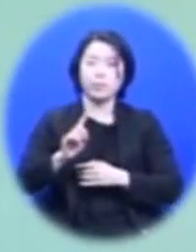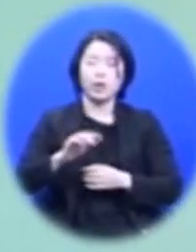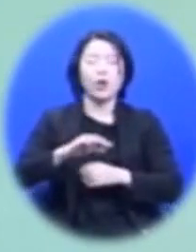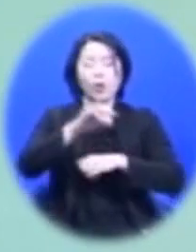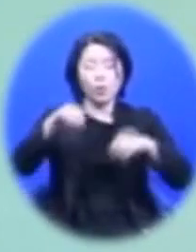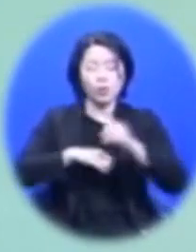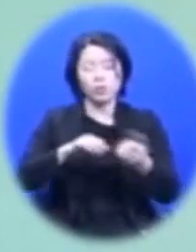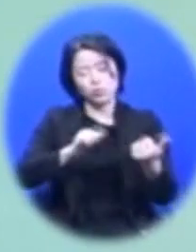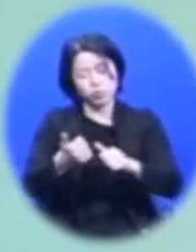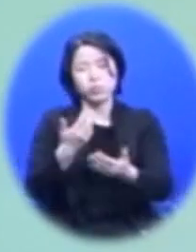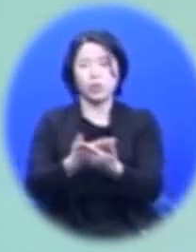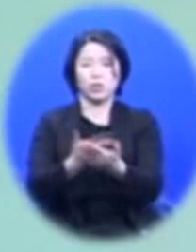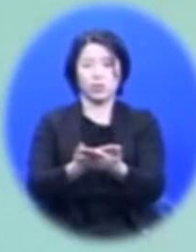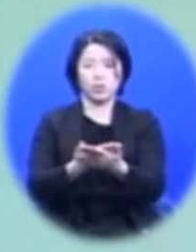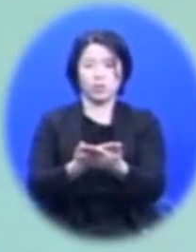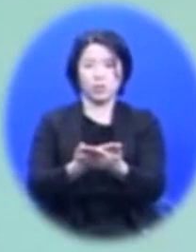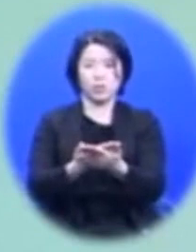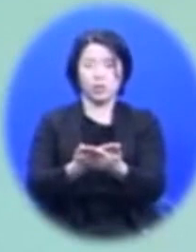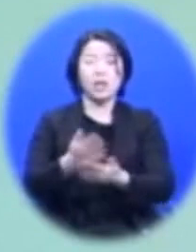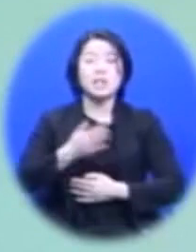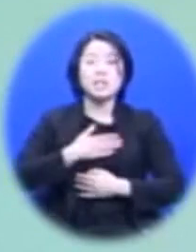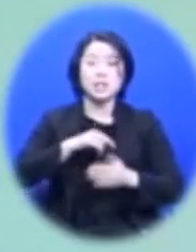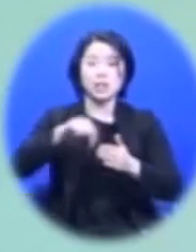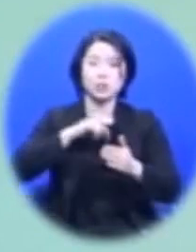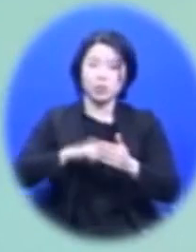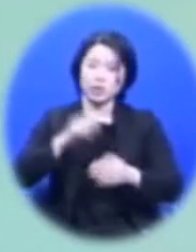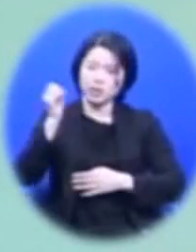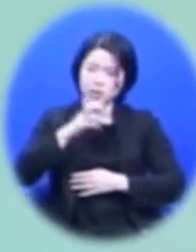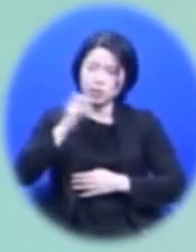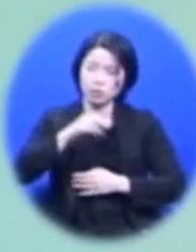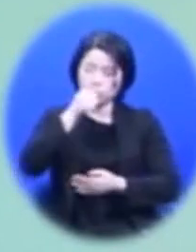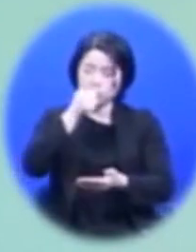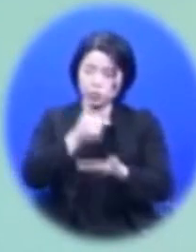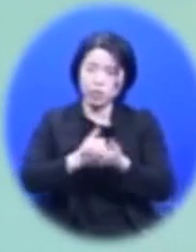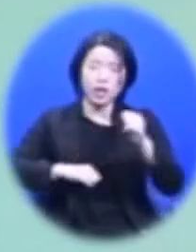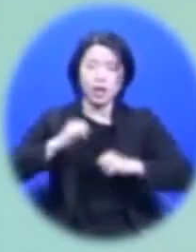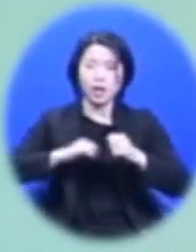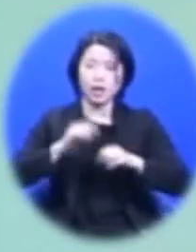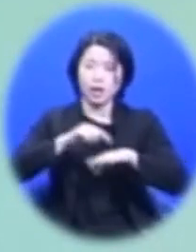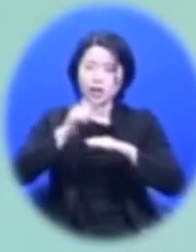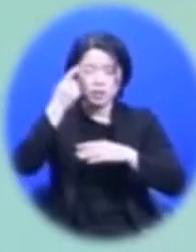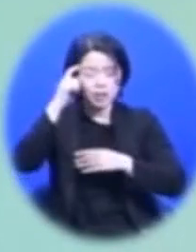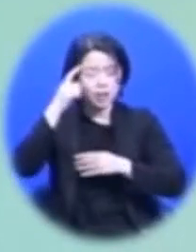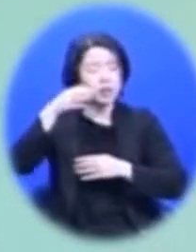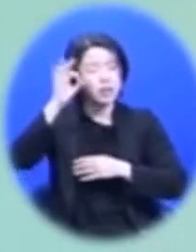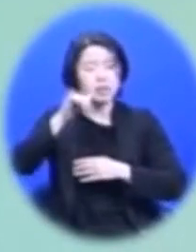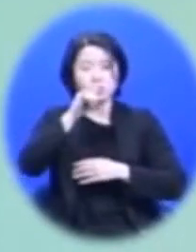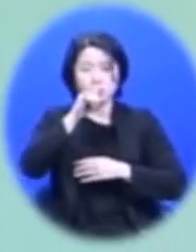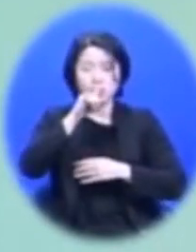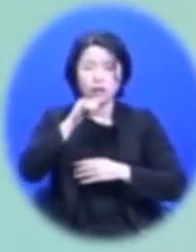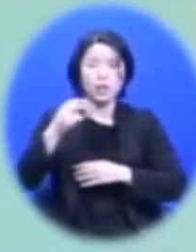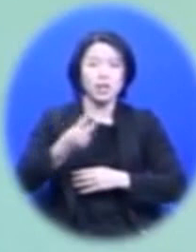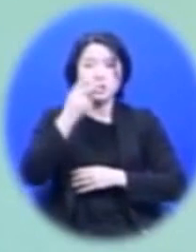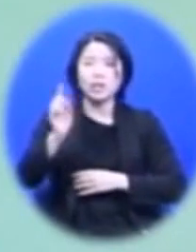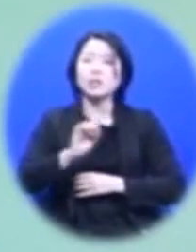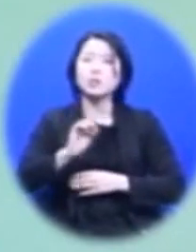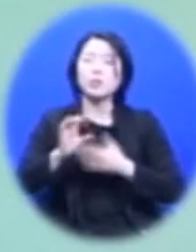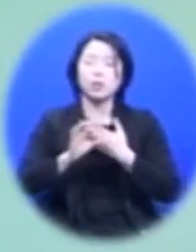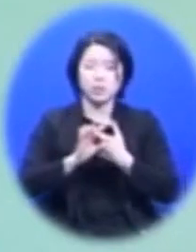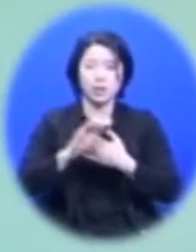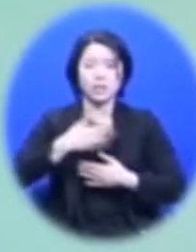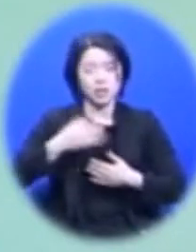죽여주세요. 하나님 제 속에 자꾸 죄 짓는 생각이 듭니다. 이거 더 살아서 뭐 하겠습니까? 하나님 차라리 그냥 데려가